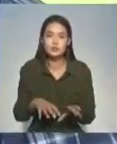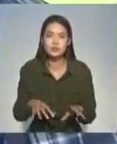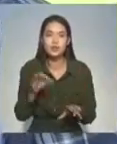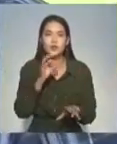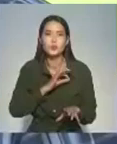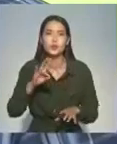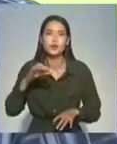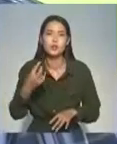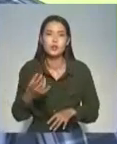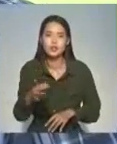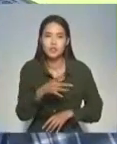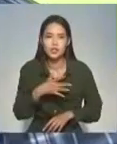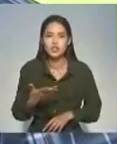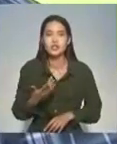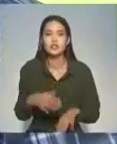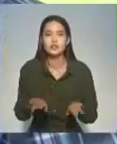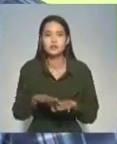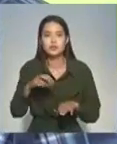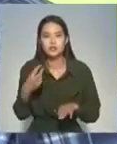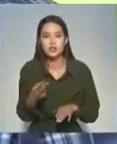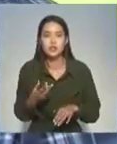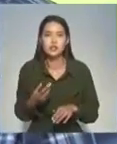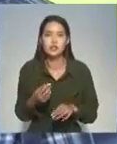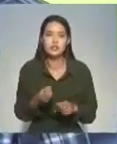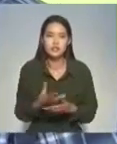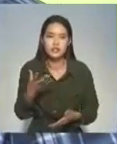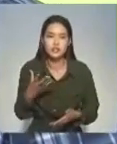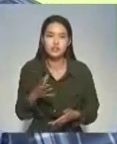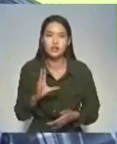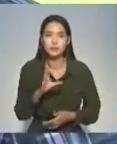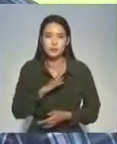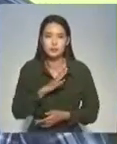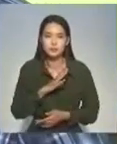на какие-то политические или социальные потрясения. Все они были